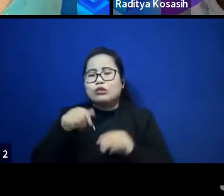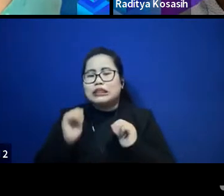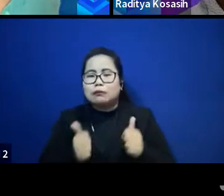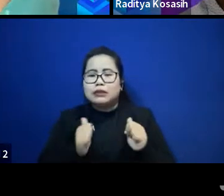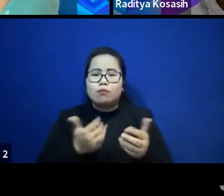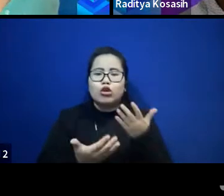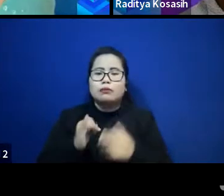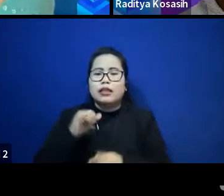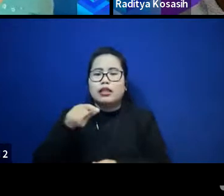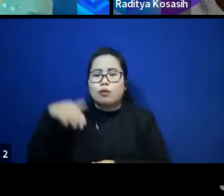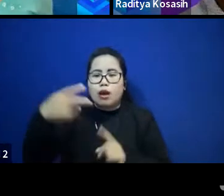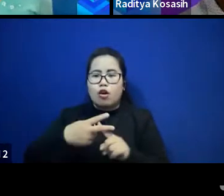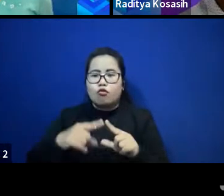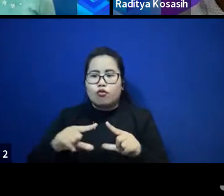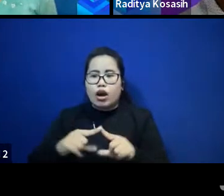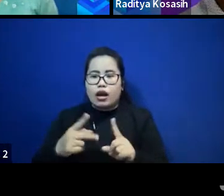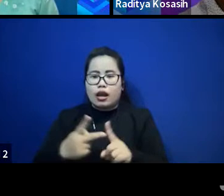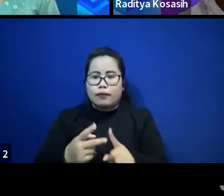Parah